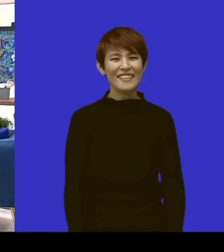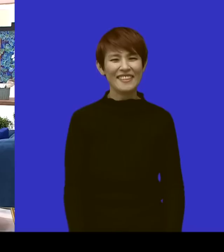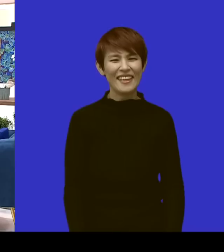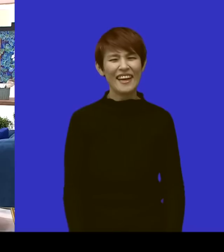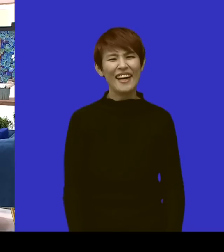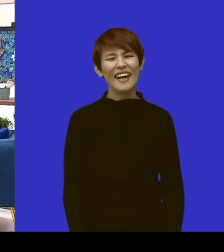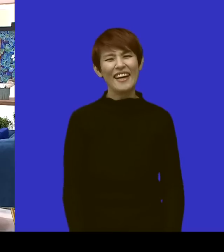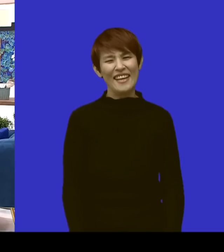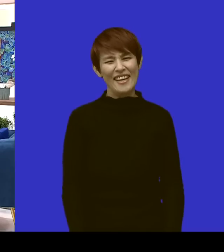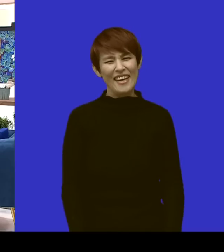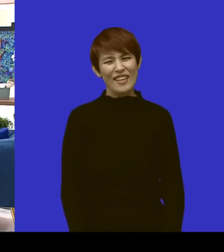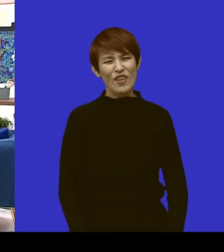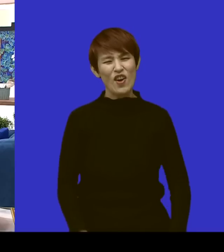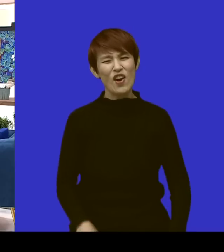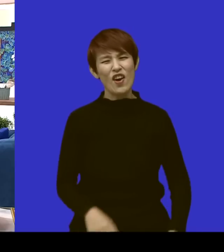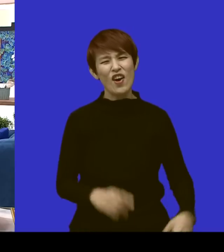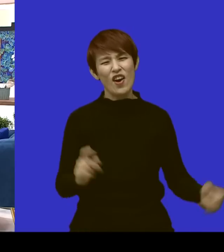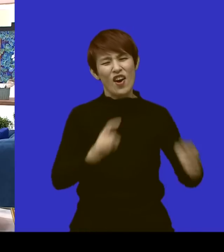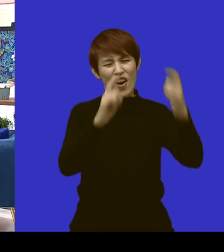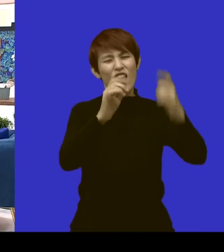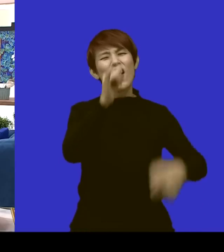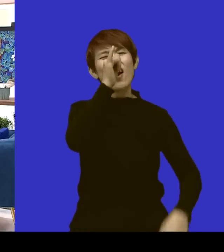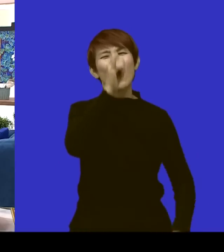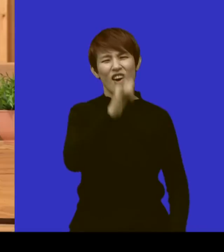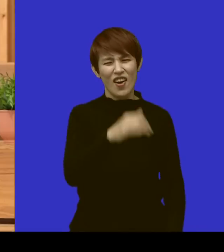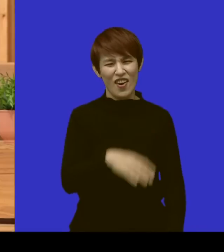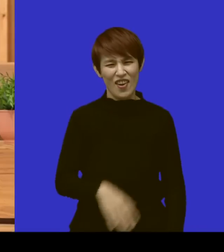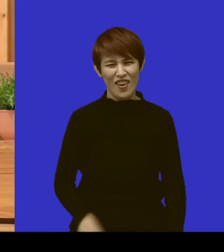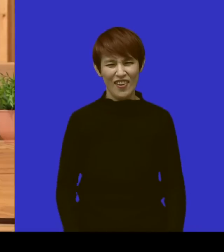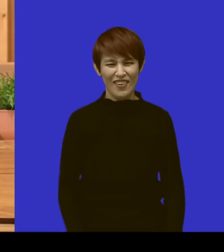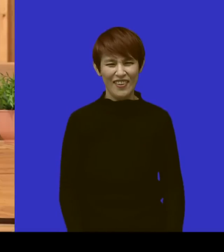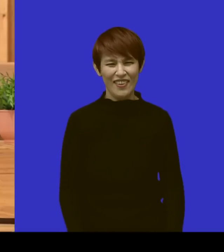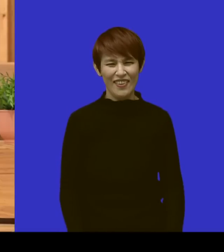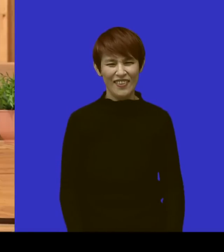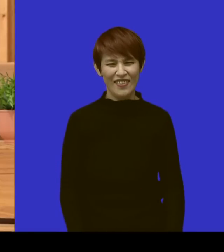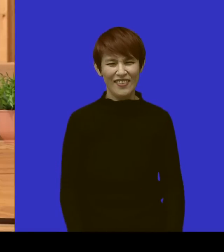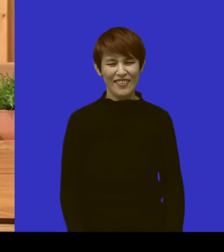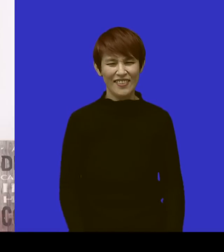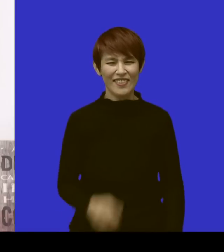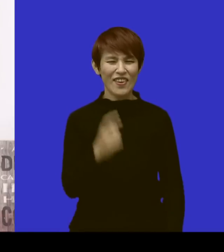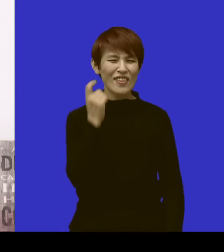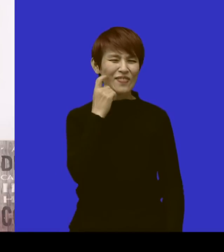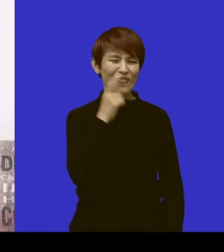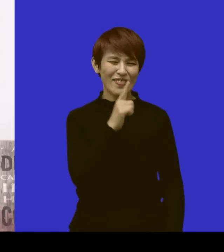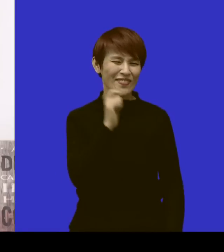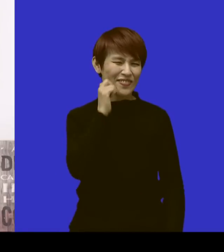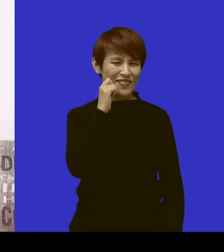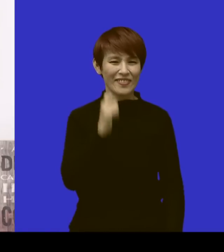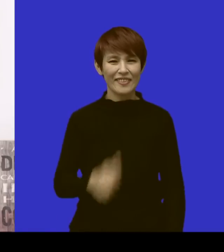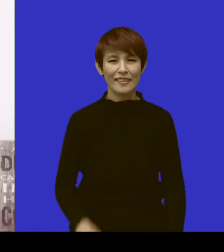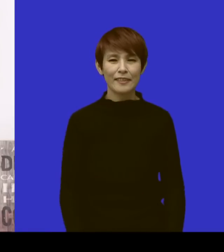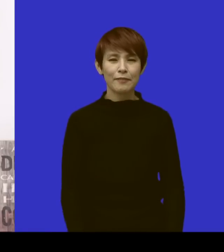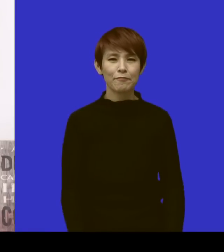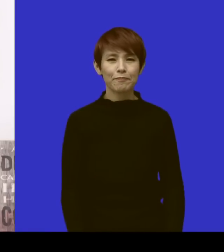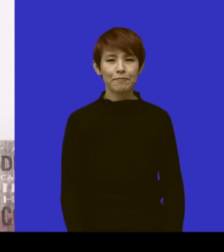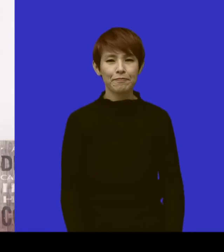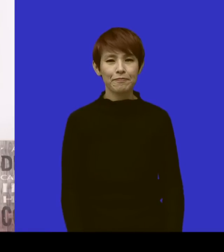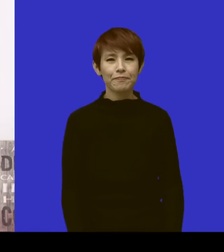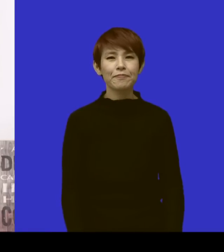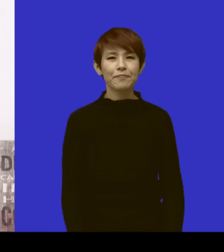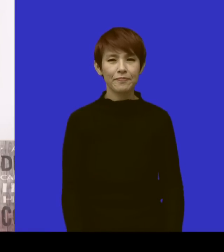함께 나왔죠. 그렇다고 또 티격태격 안 한다고 아이, 그렇게 그럼요. 거짓말 못 하고요. 그럼요. 네. 그런